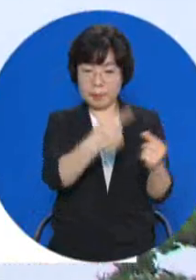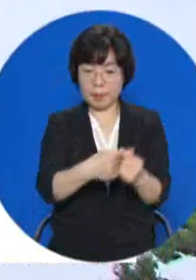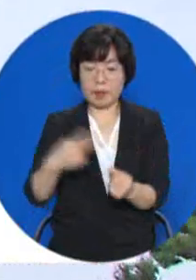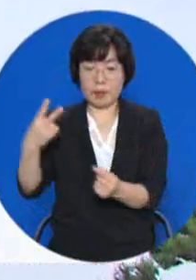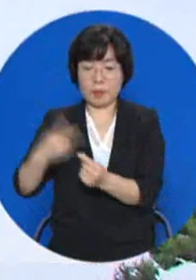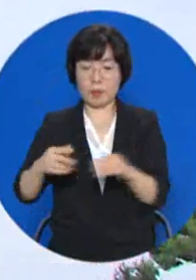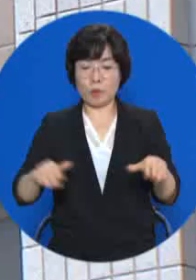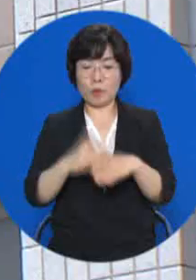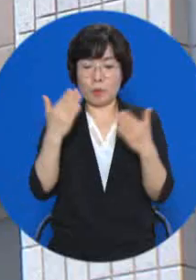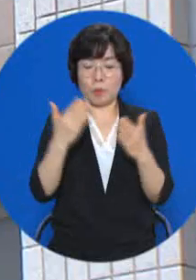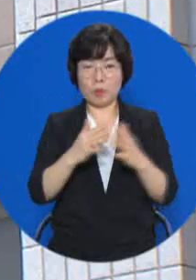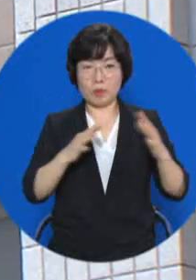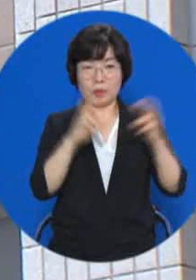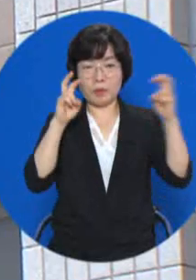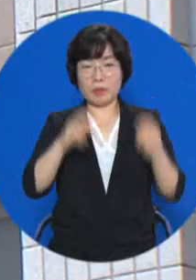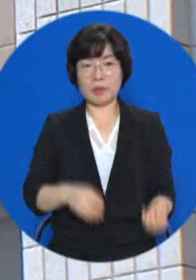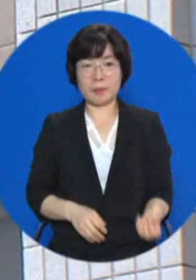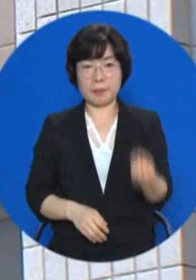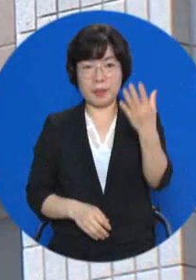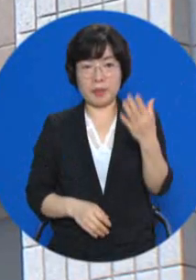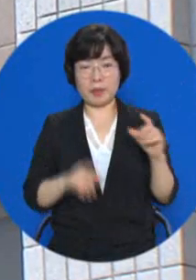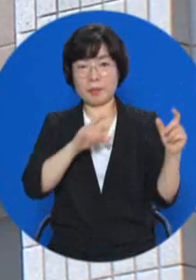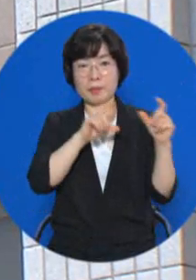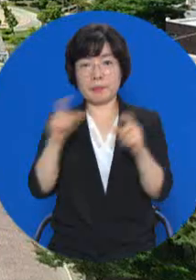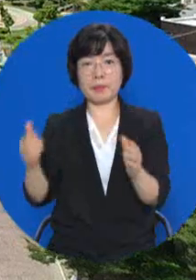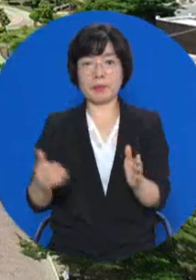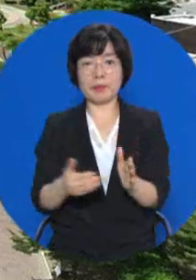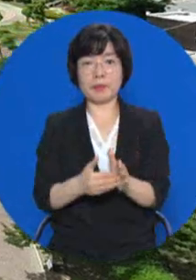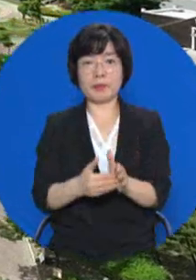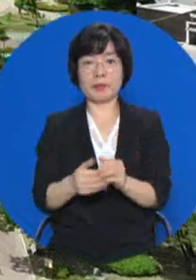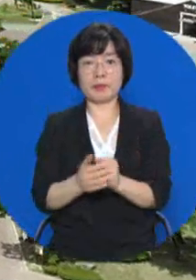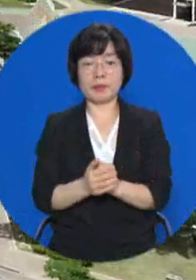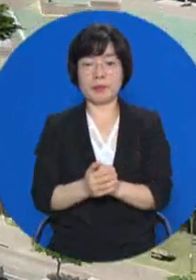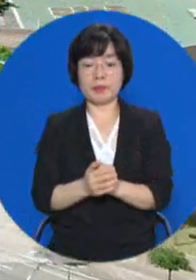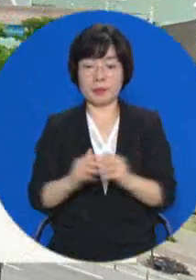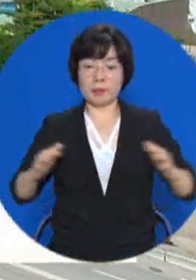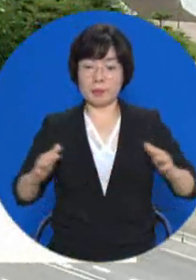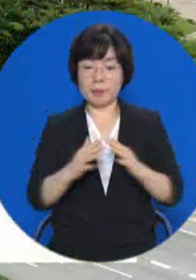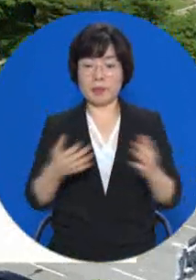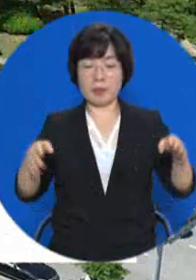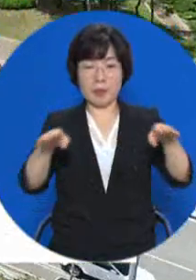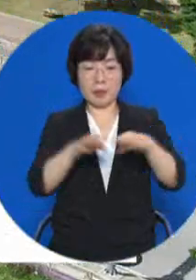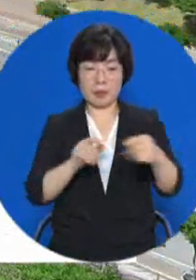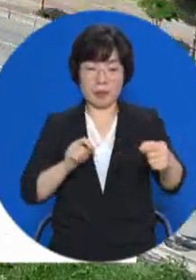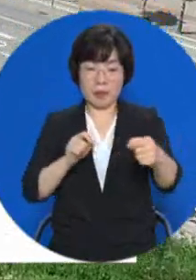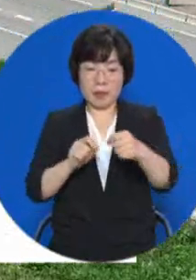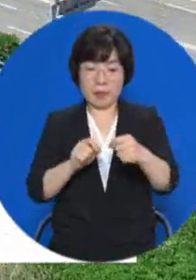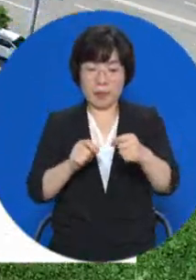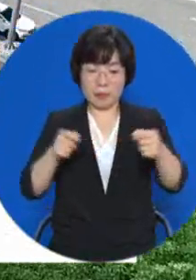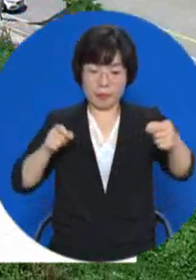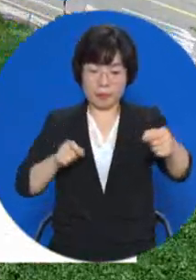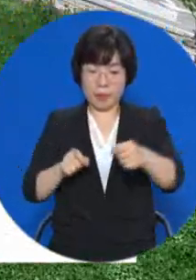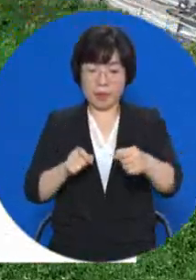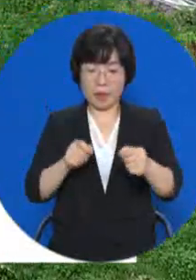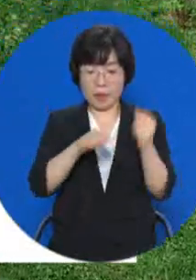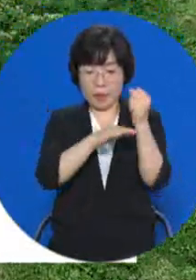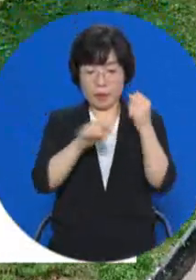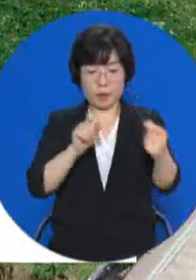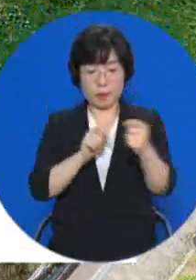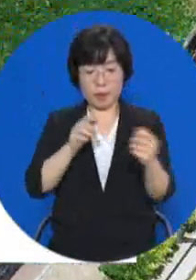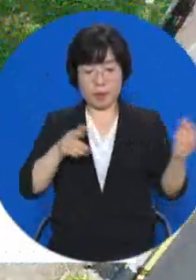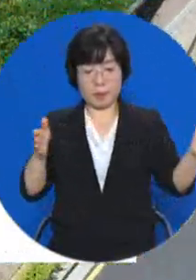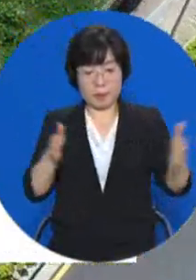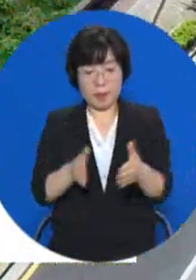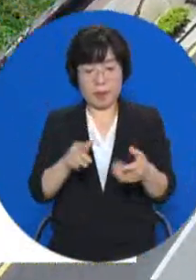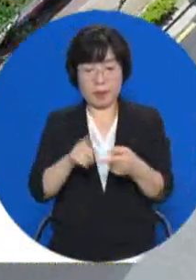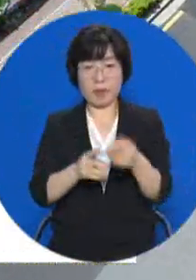2심 모두 건설사의 손을 들어준 상황. 예정된 숙박시설과 아파트와의 거리가 기준치보다 가깝다고